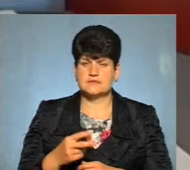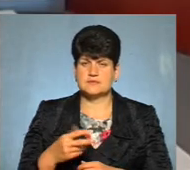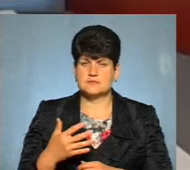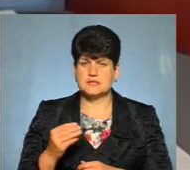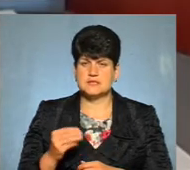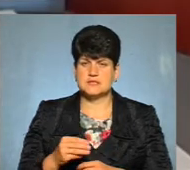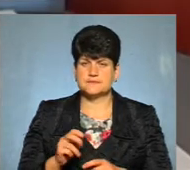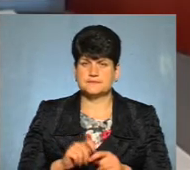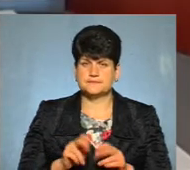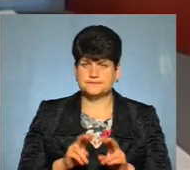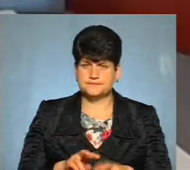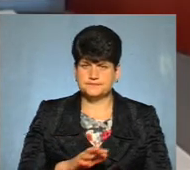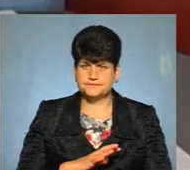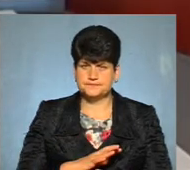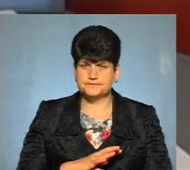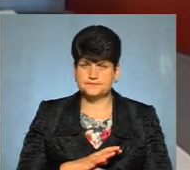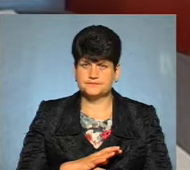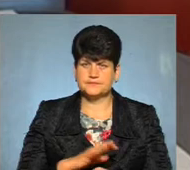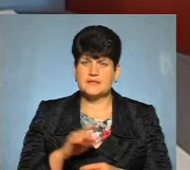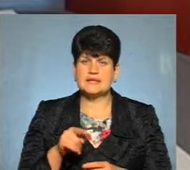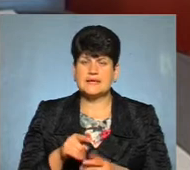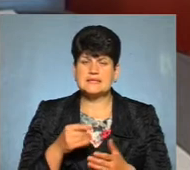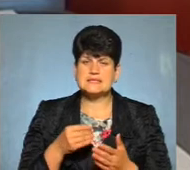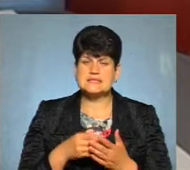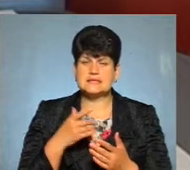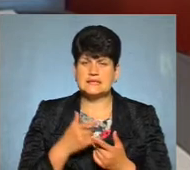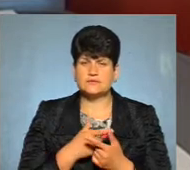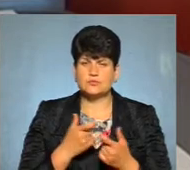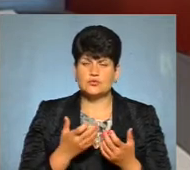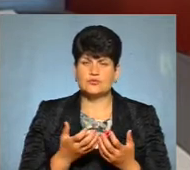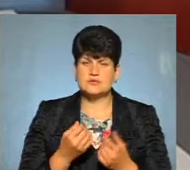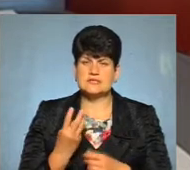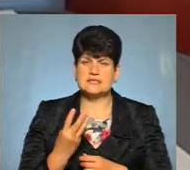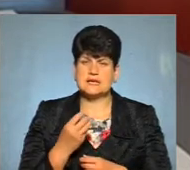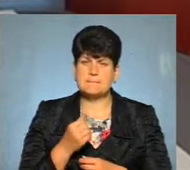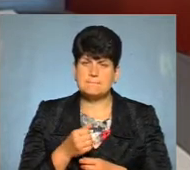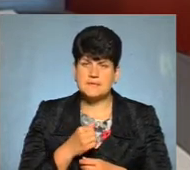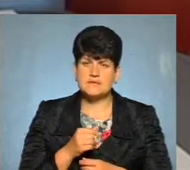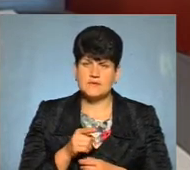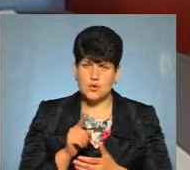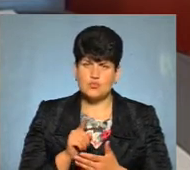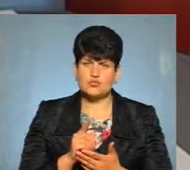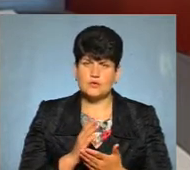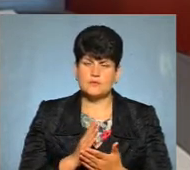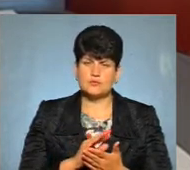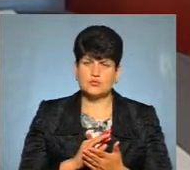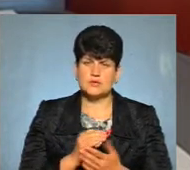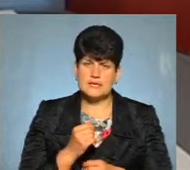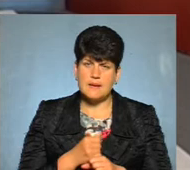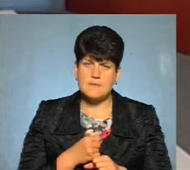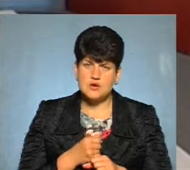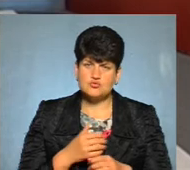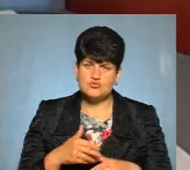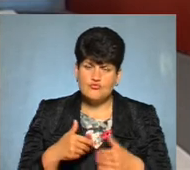тисяч досліджень. Та цінна інформація, яку ви отримали за ці 3 місяці, вона ж обов'язково має бути напрацюванням